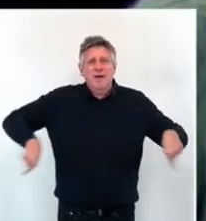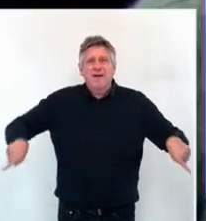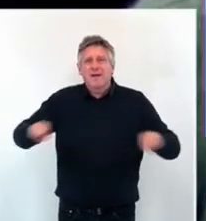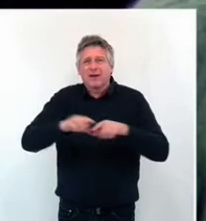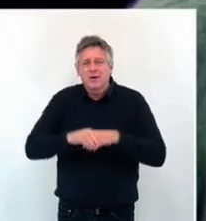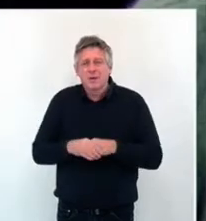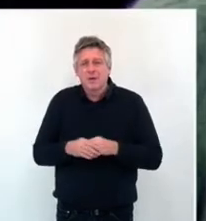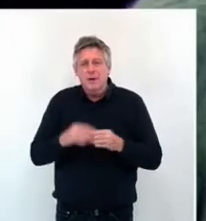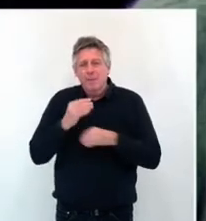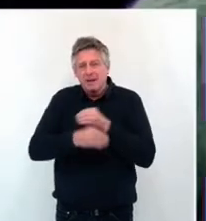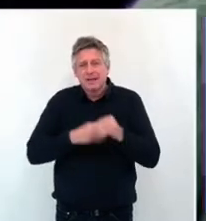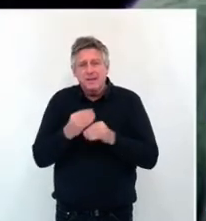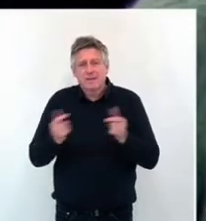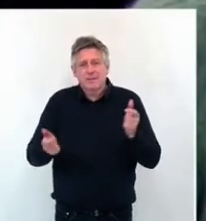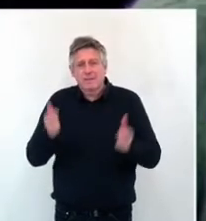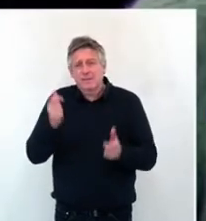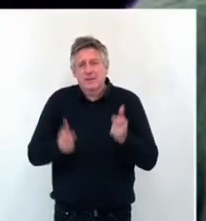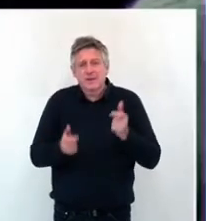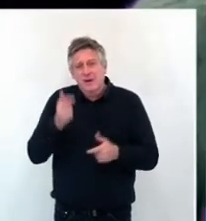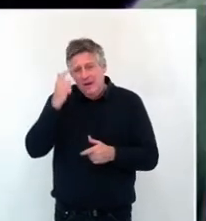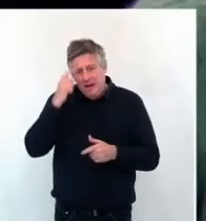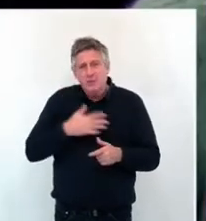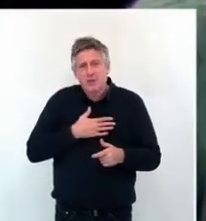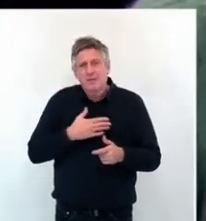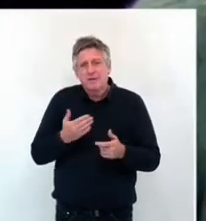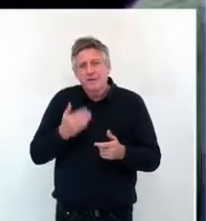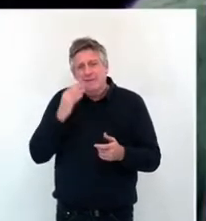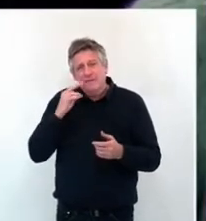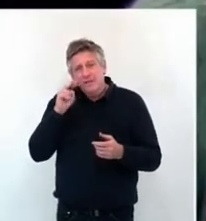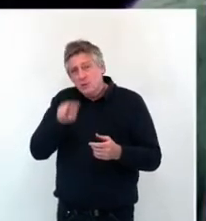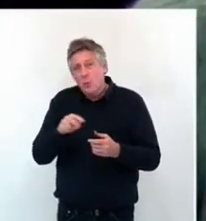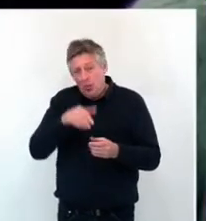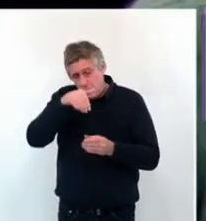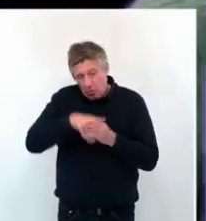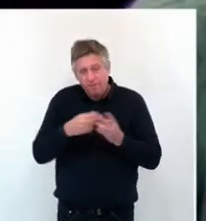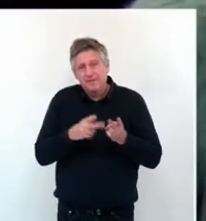portera moins bien. Voilà, nous semble-t-il, ce qui aurait dû être la vision, et en tout cas ce qui fait la réussite d'Euratlantique.